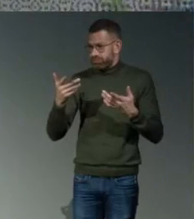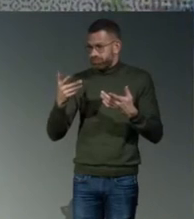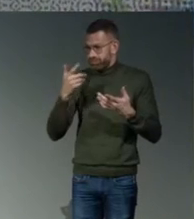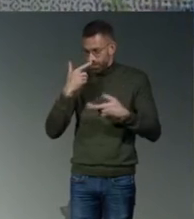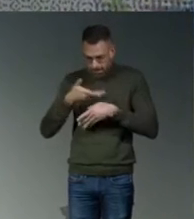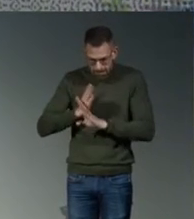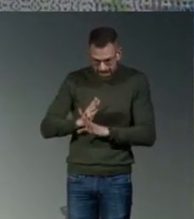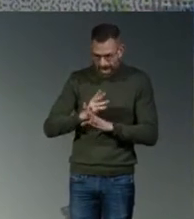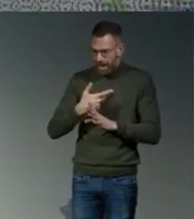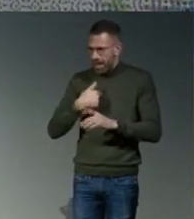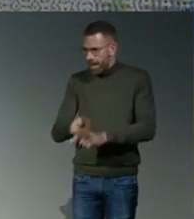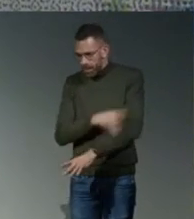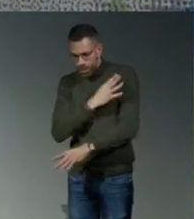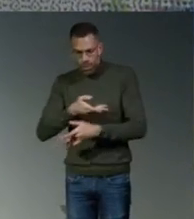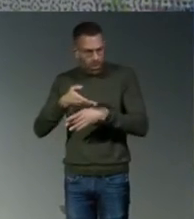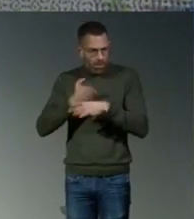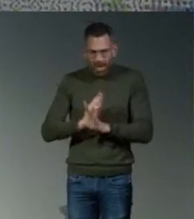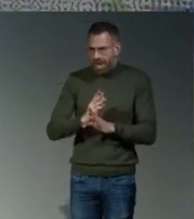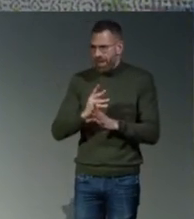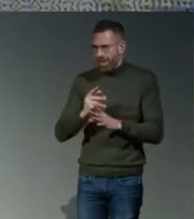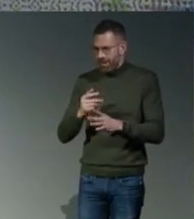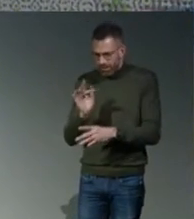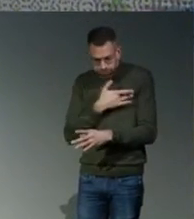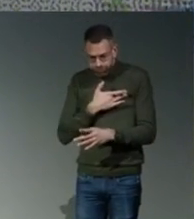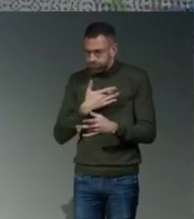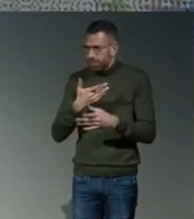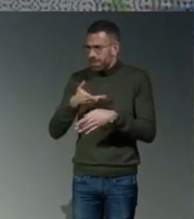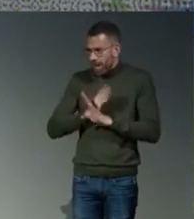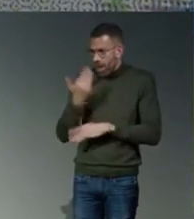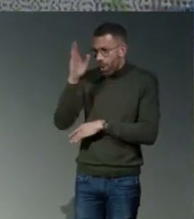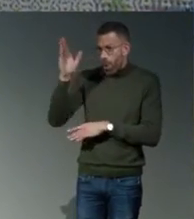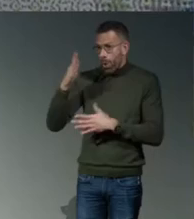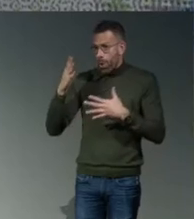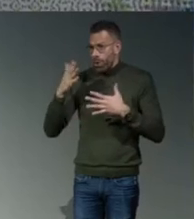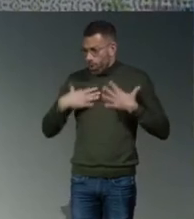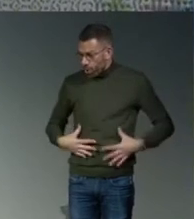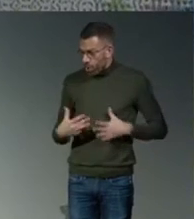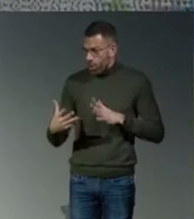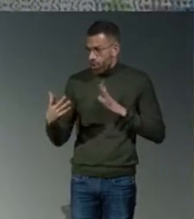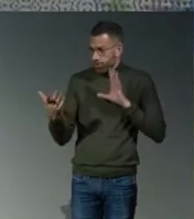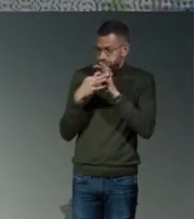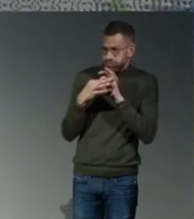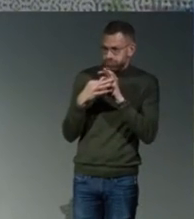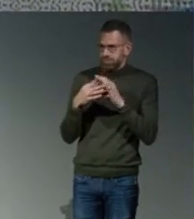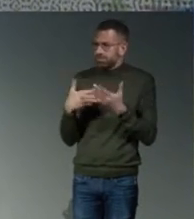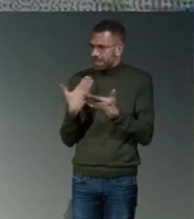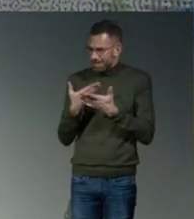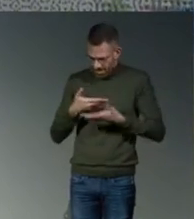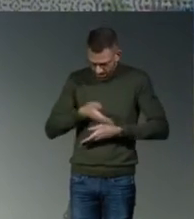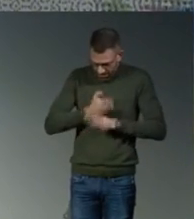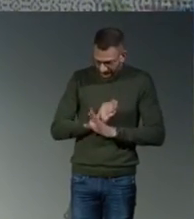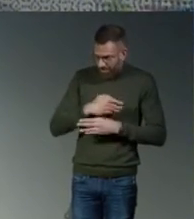certains sentiments, à certaines émotions, à certains corps à corps. Et ces dispositions-là, elles sont aussi déterminées par le